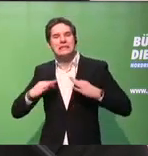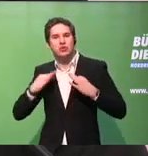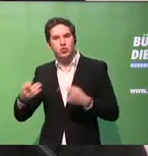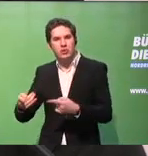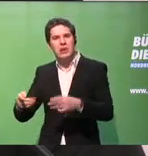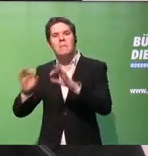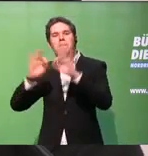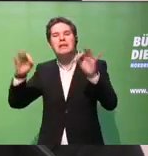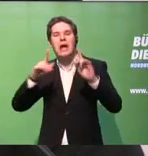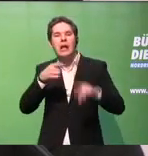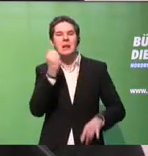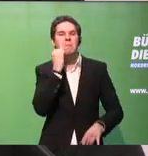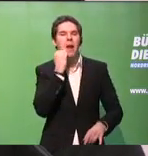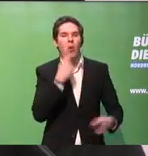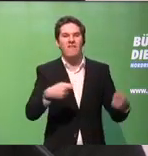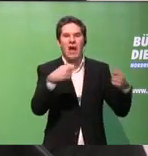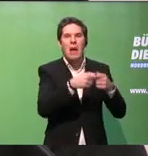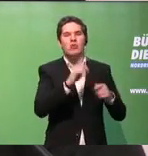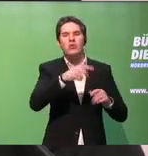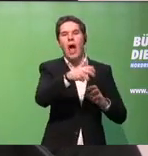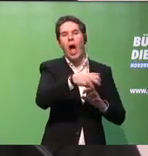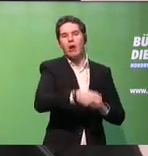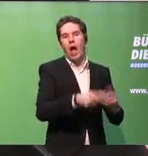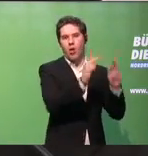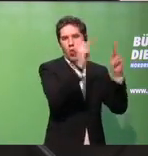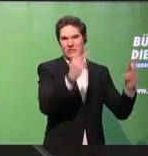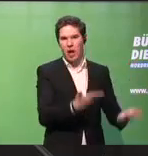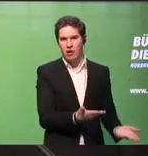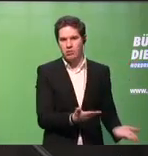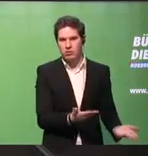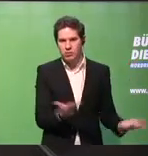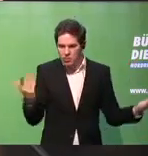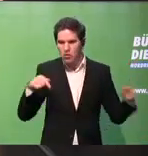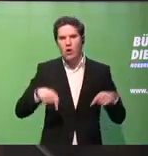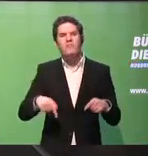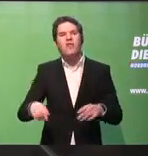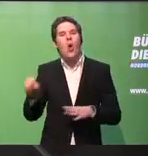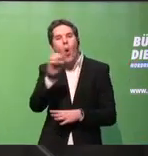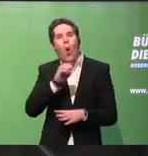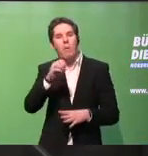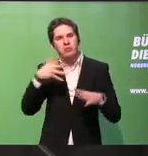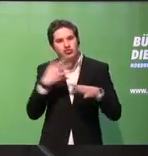der Bauernverband und die Agrarkonzerne. Europa ist das Instrument.